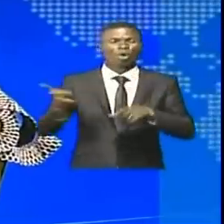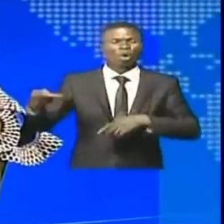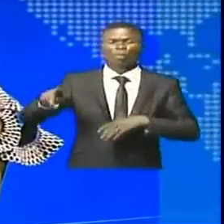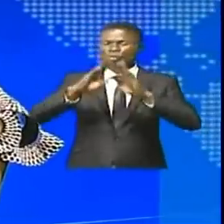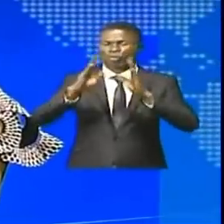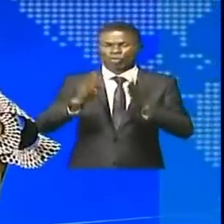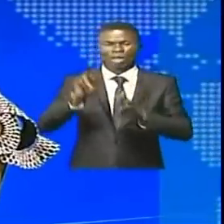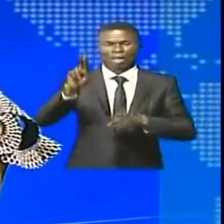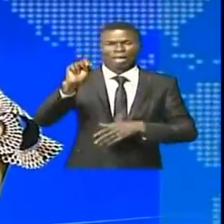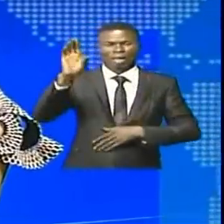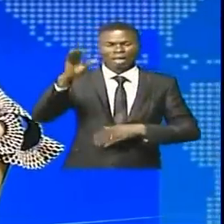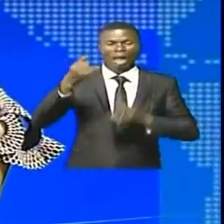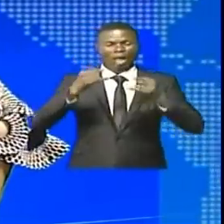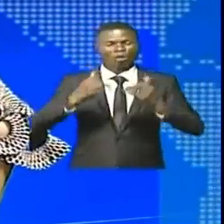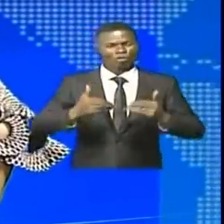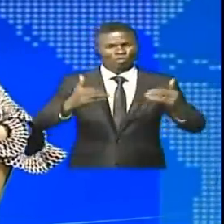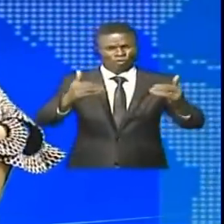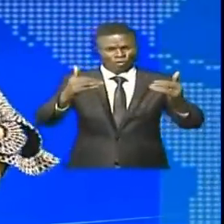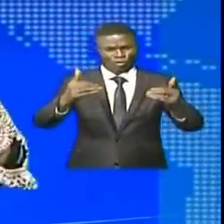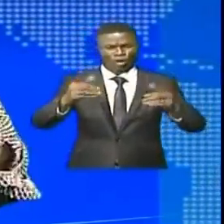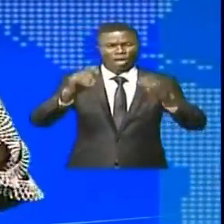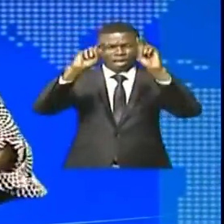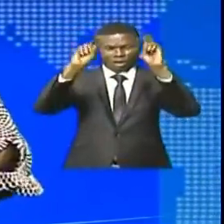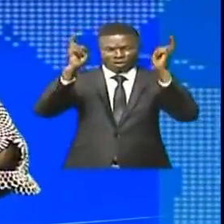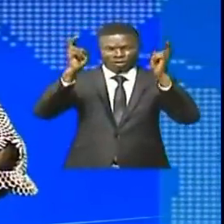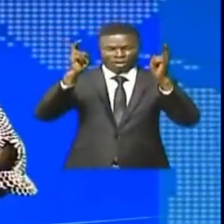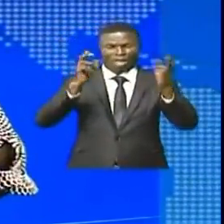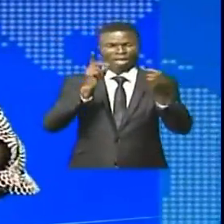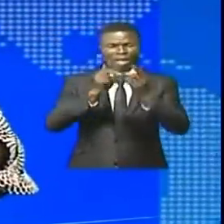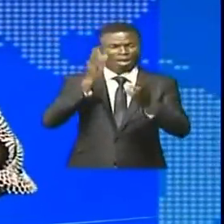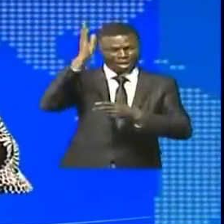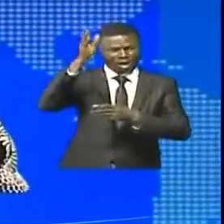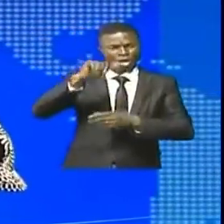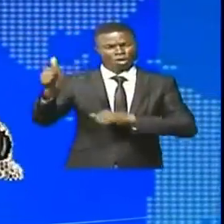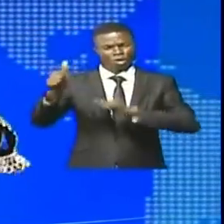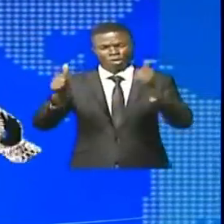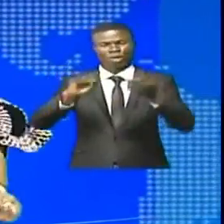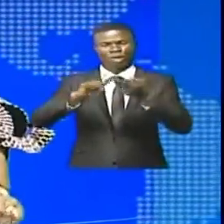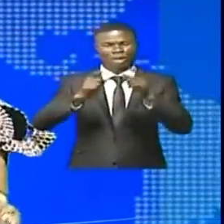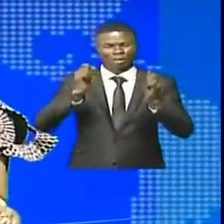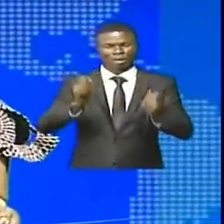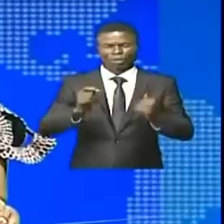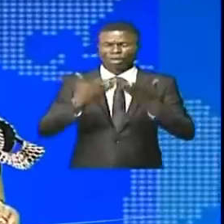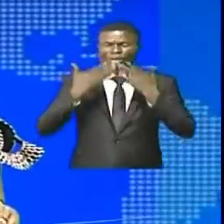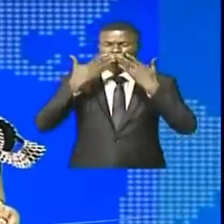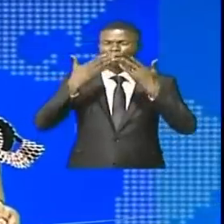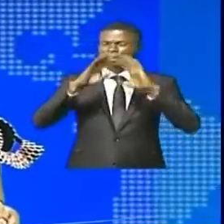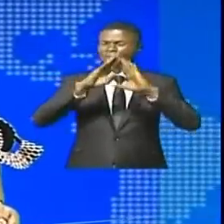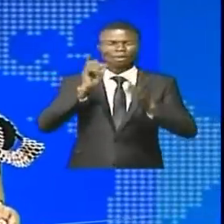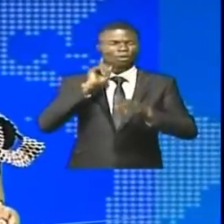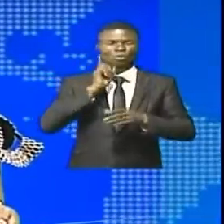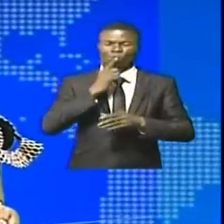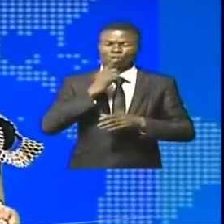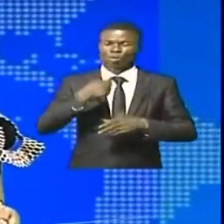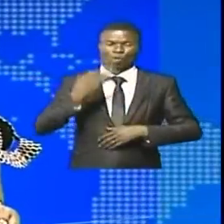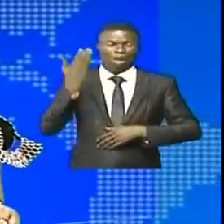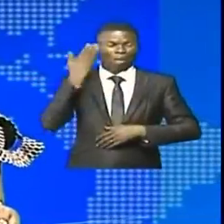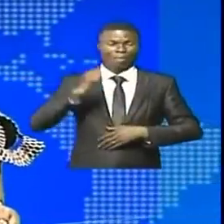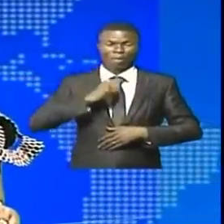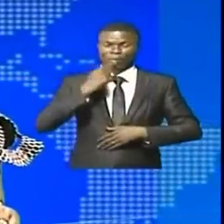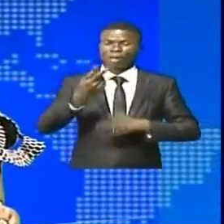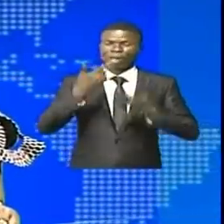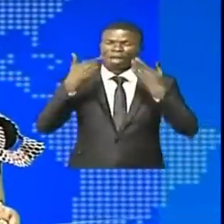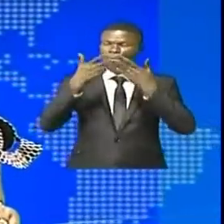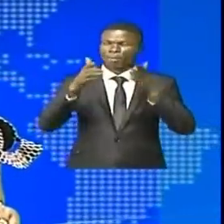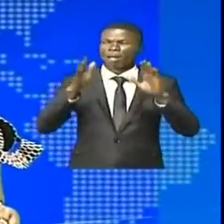laërt entre la politique continue sur nos antennes retrouvée à 20 heures eurydice qui te mau divisionnaire moi je vous retrouve